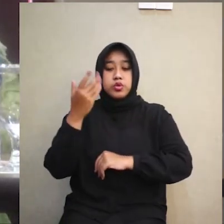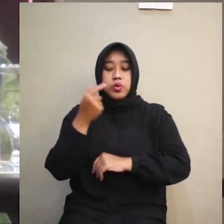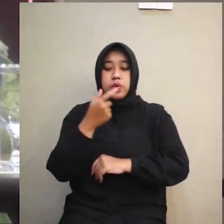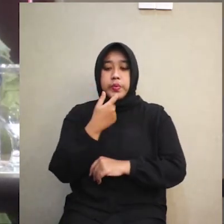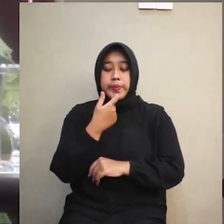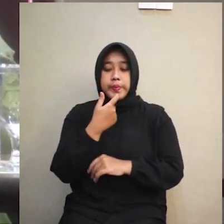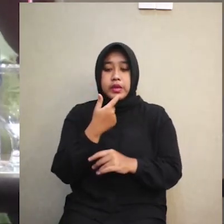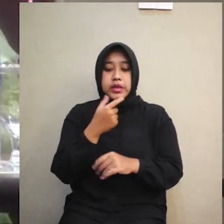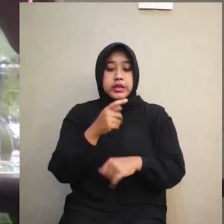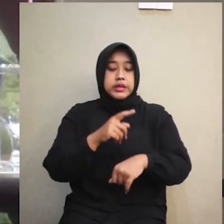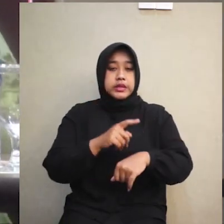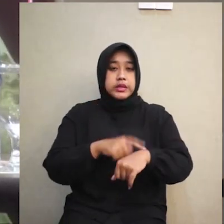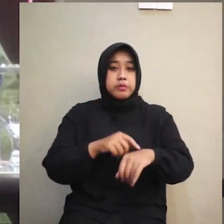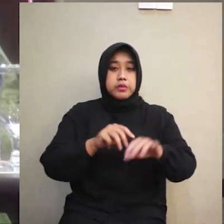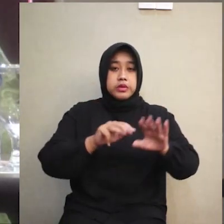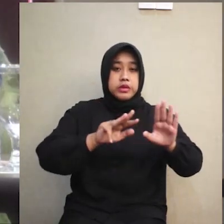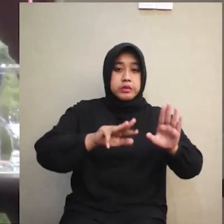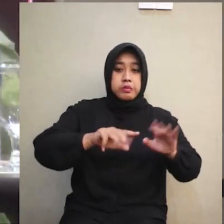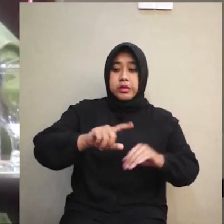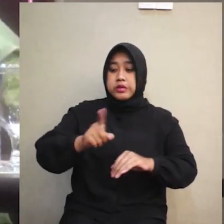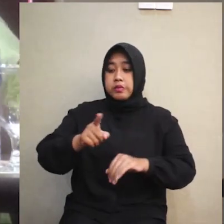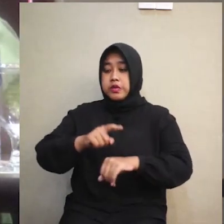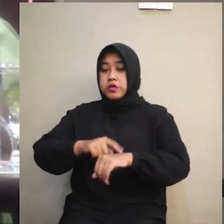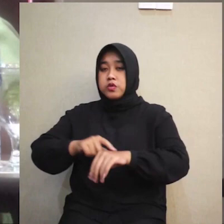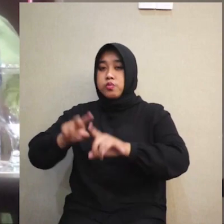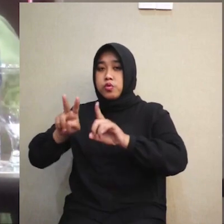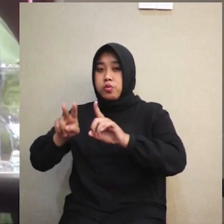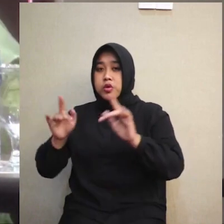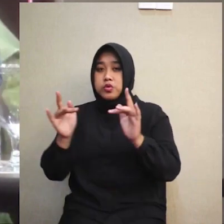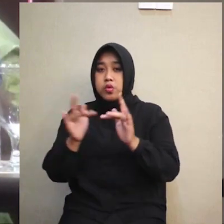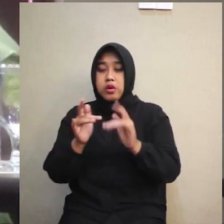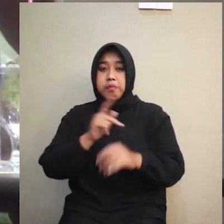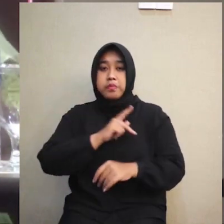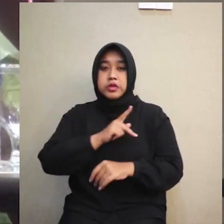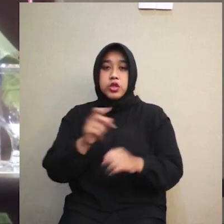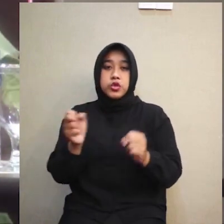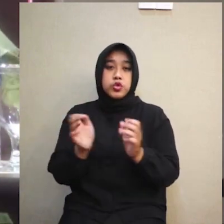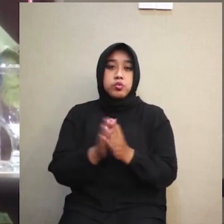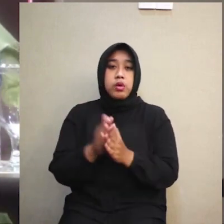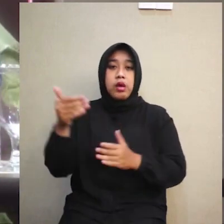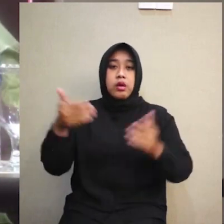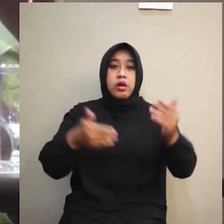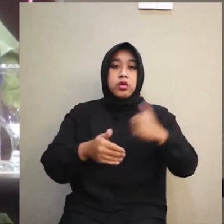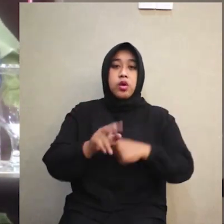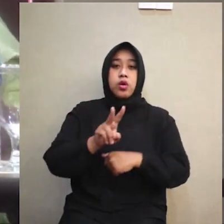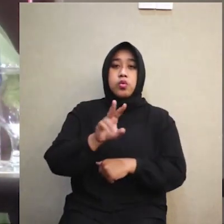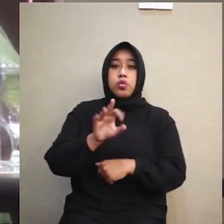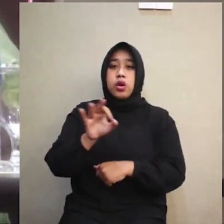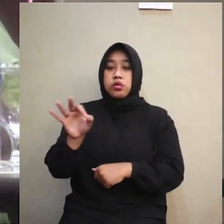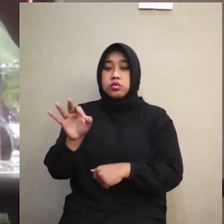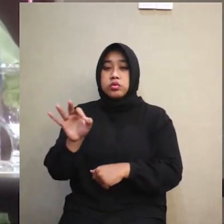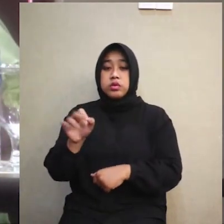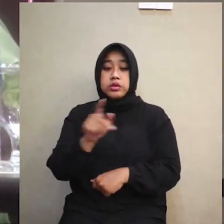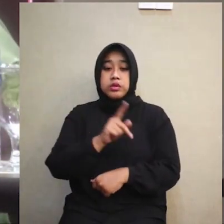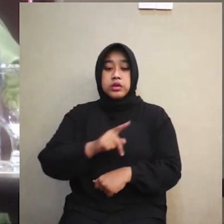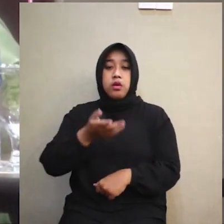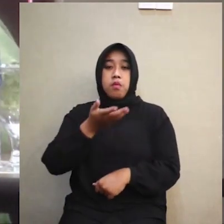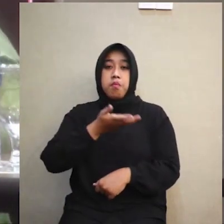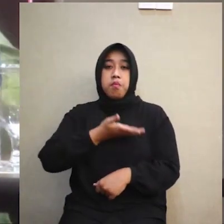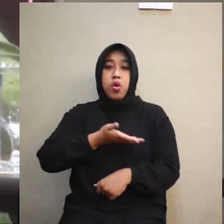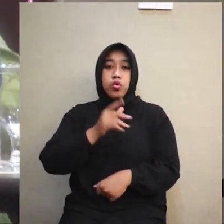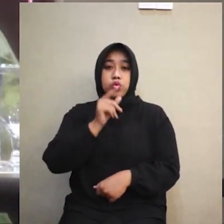jam 9 sampai jam 12.00 online pesertanya 200 kita mau usul apa